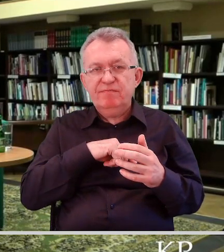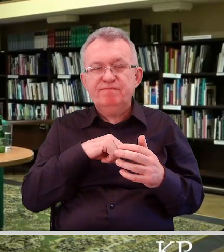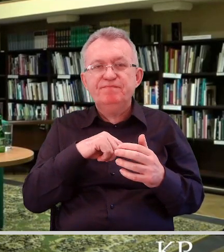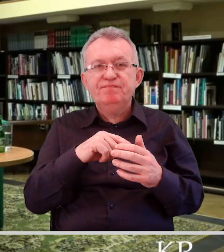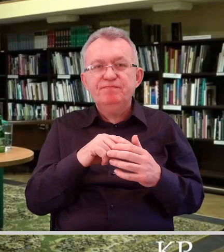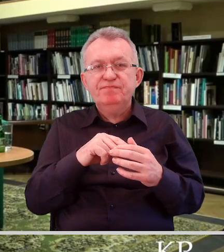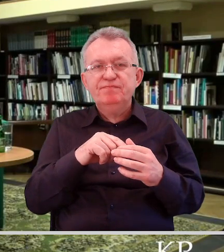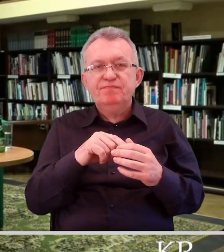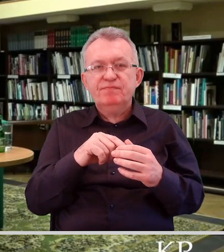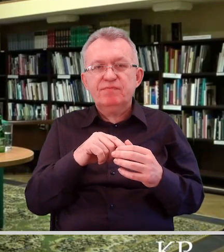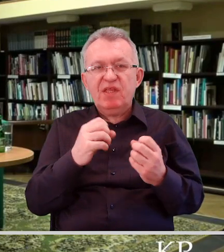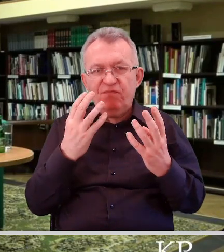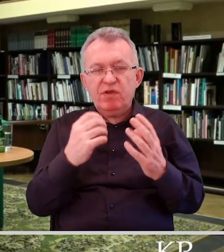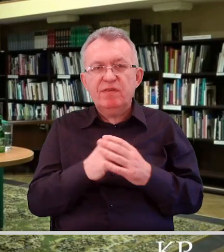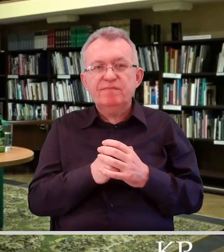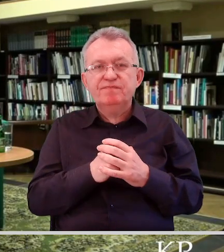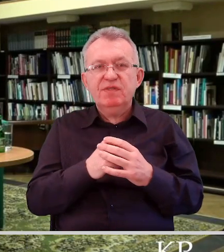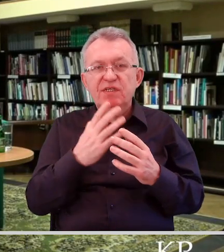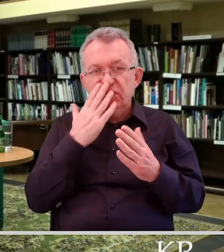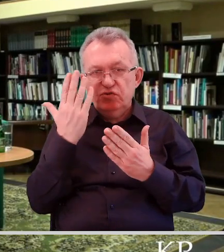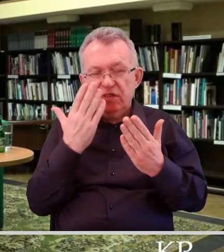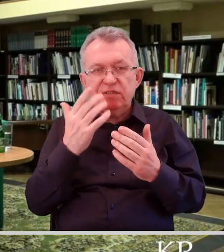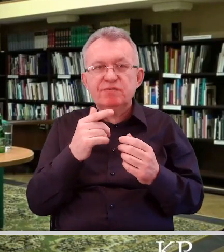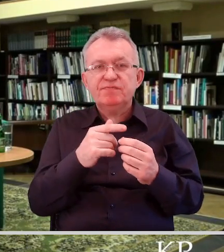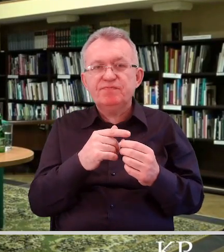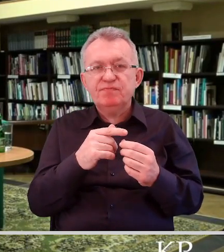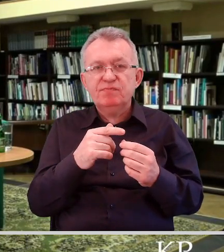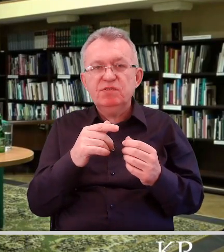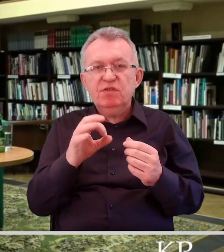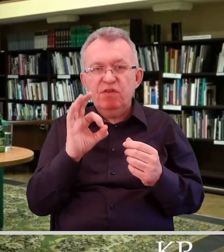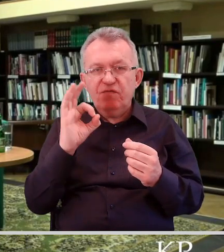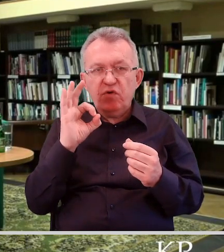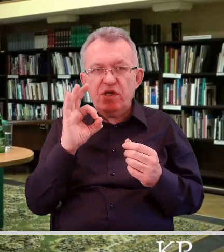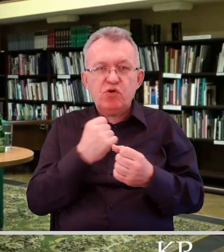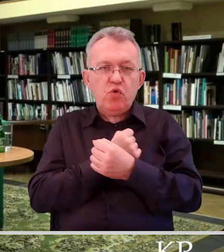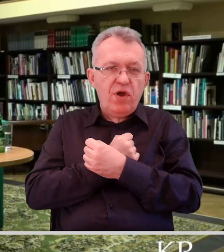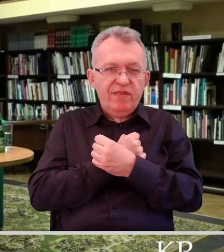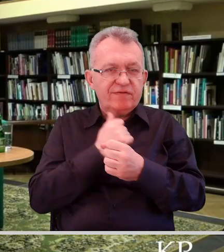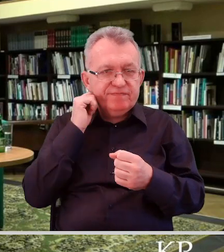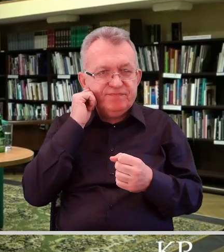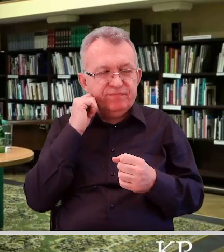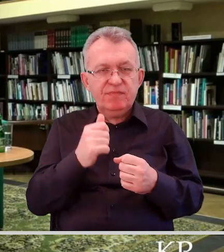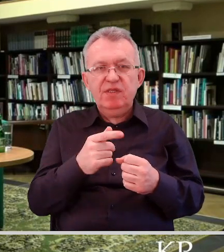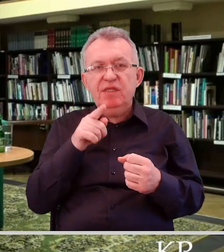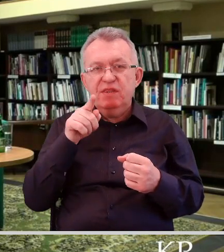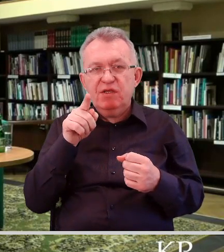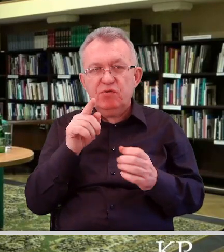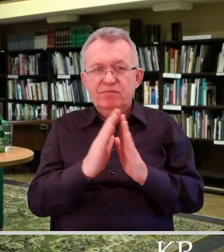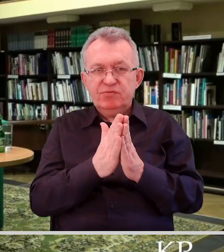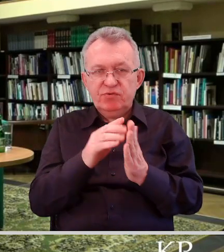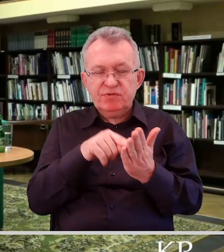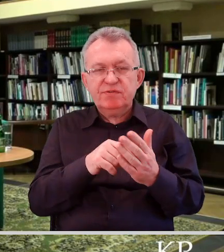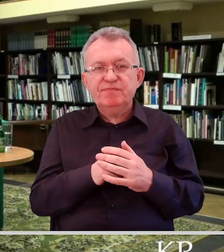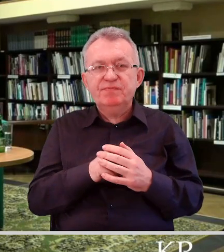No, czyli wyczytujesz postać jego kochanki z tego dziennika